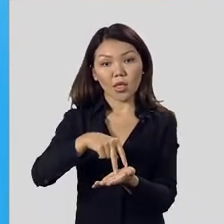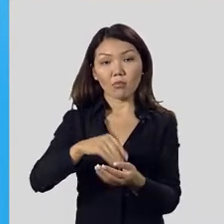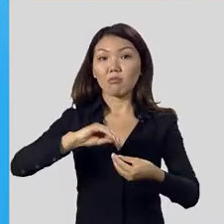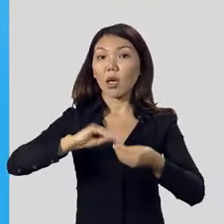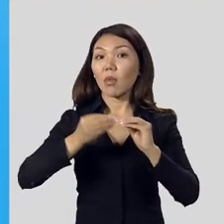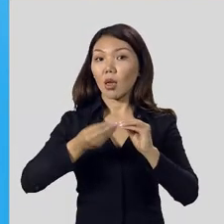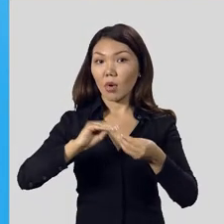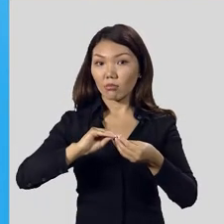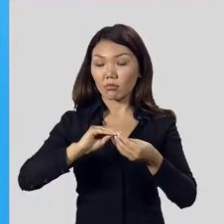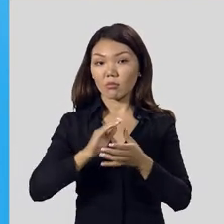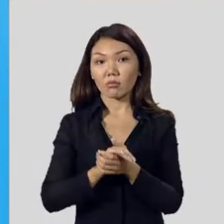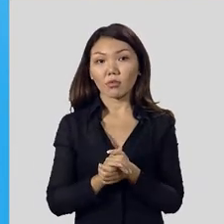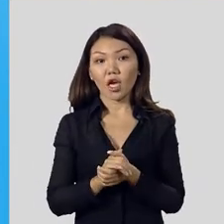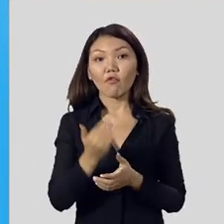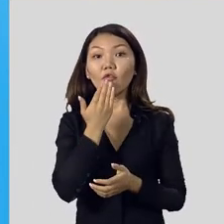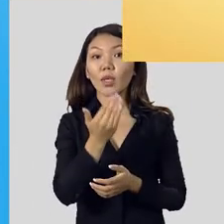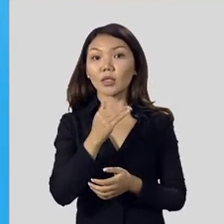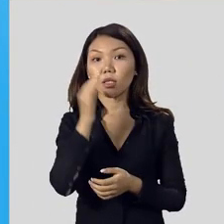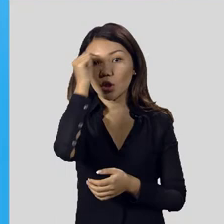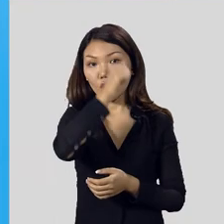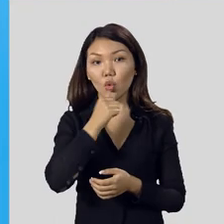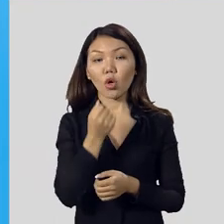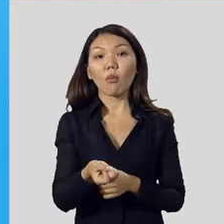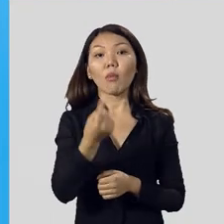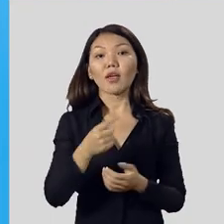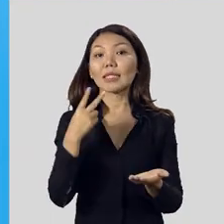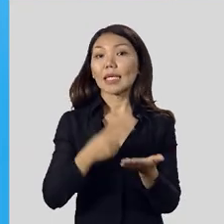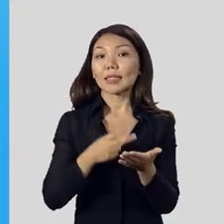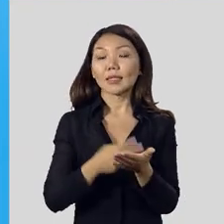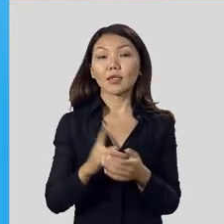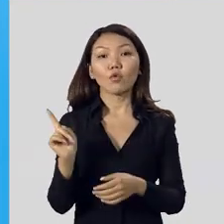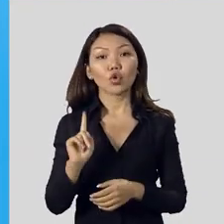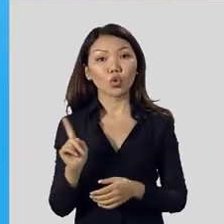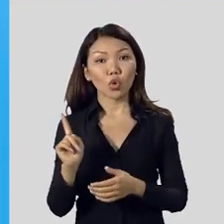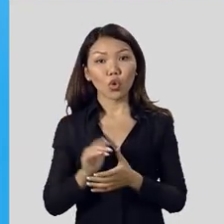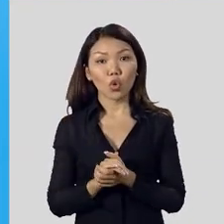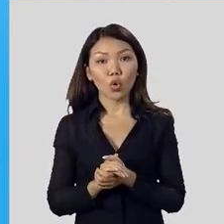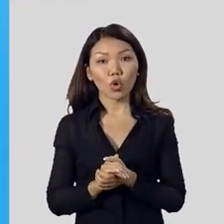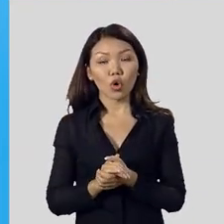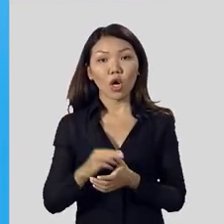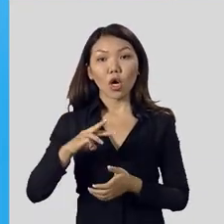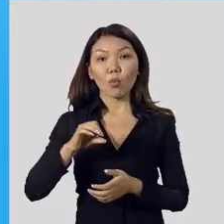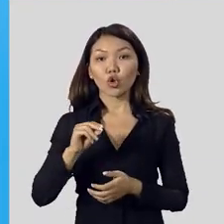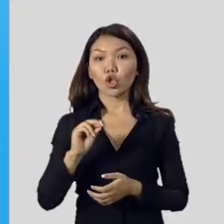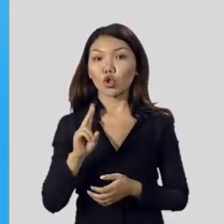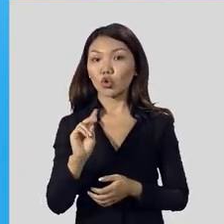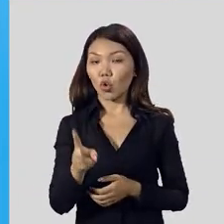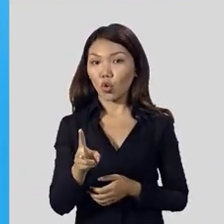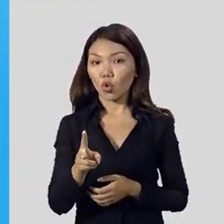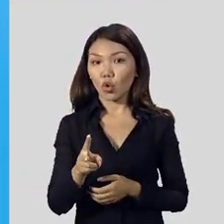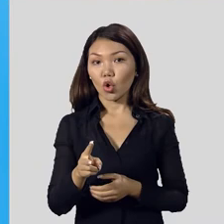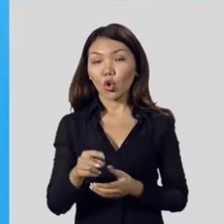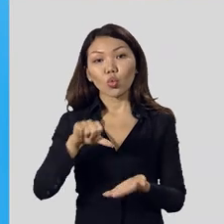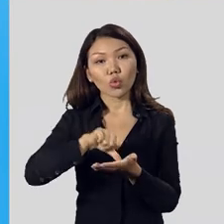проблема. В последние годы появляются доказательства того, что мозжечок участвует и